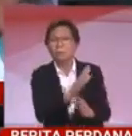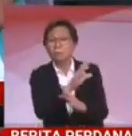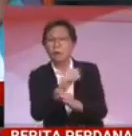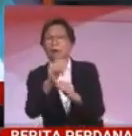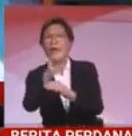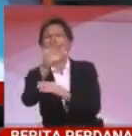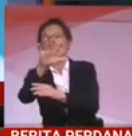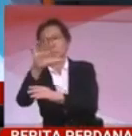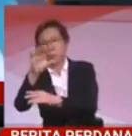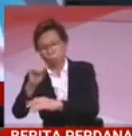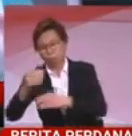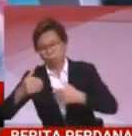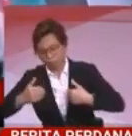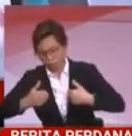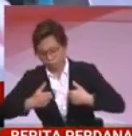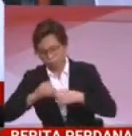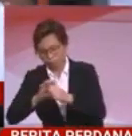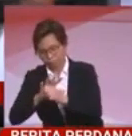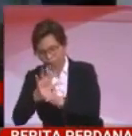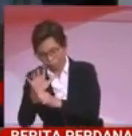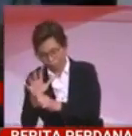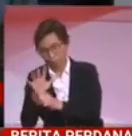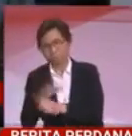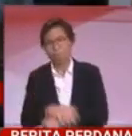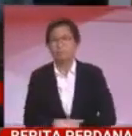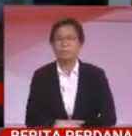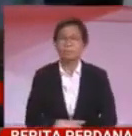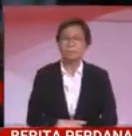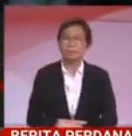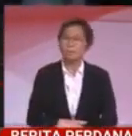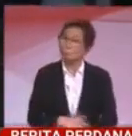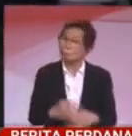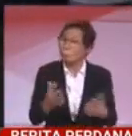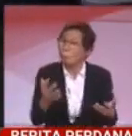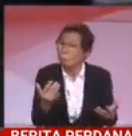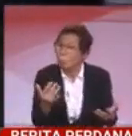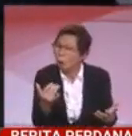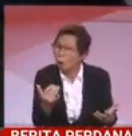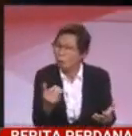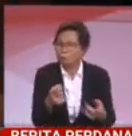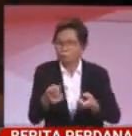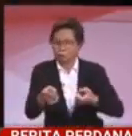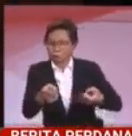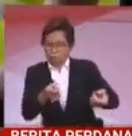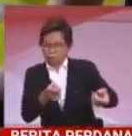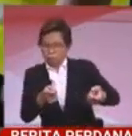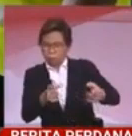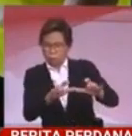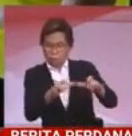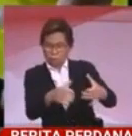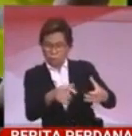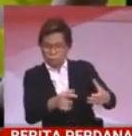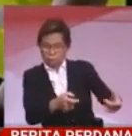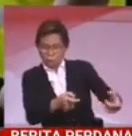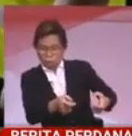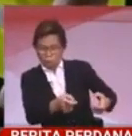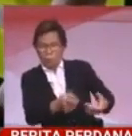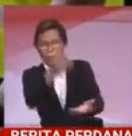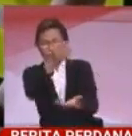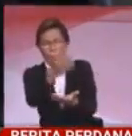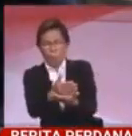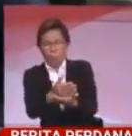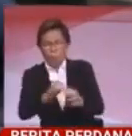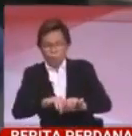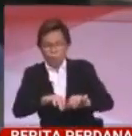Itu 50 didapati positif hobi 19 langkah tersebut bertujuan untuk mengawal kasus tersedia ada dan menghalang